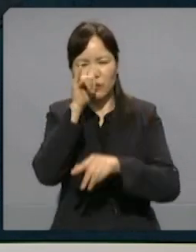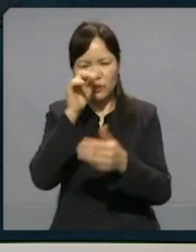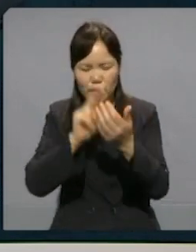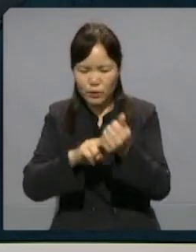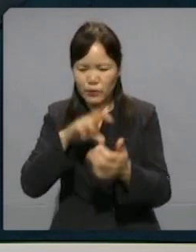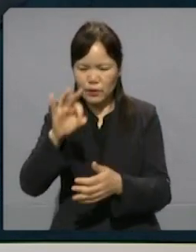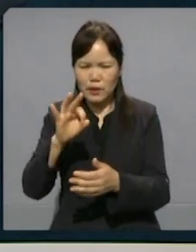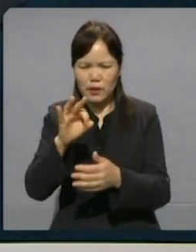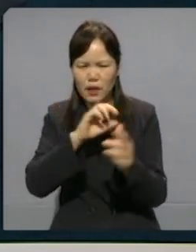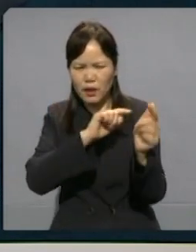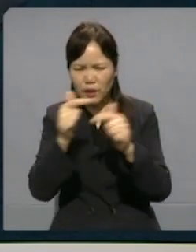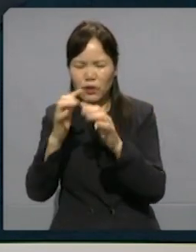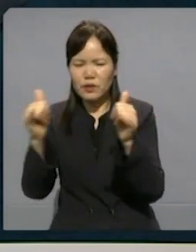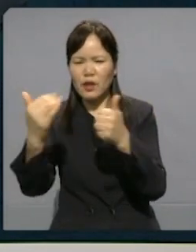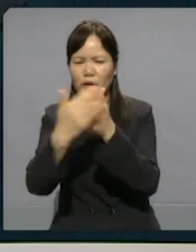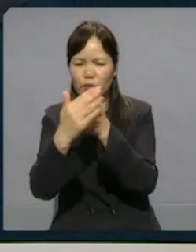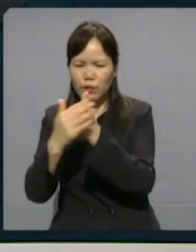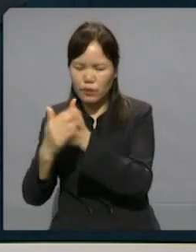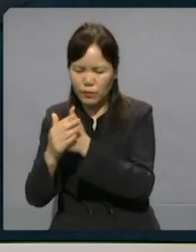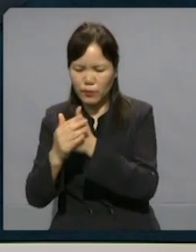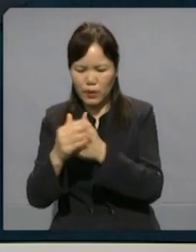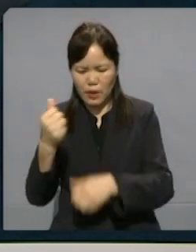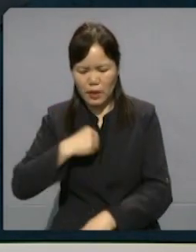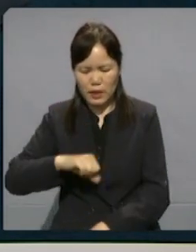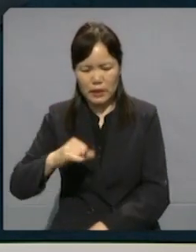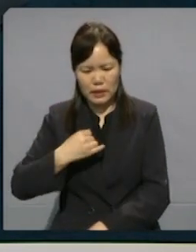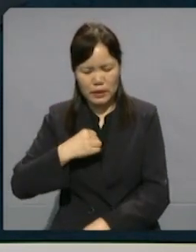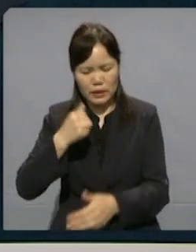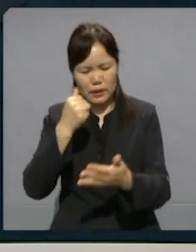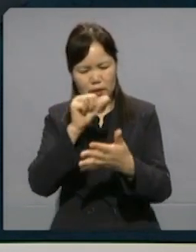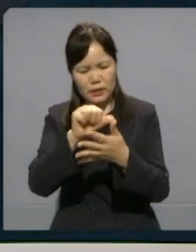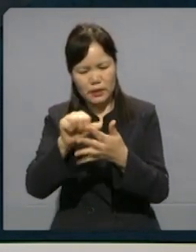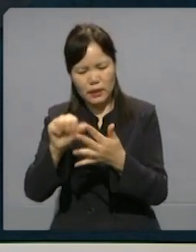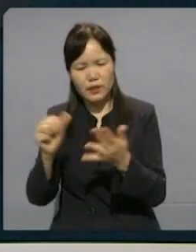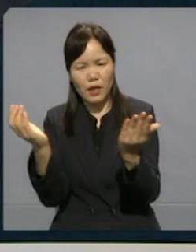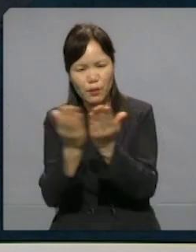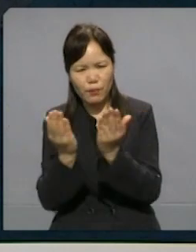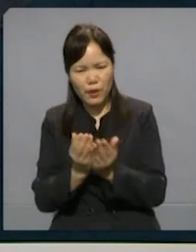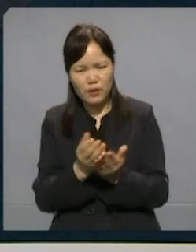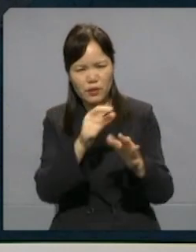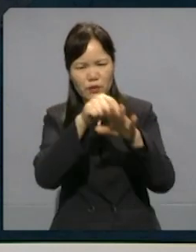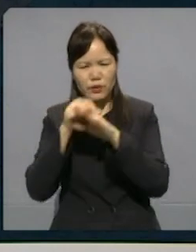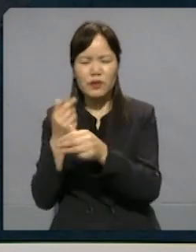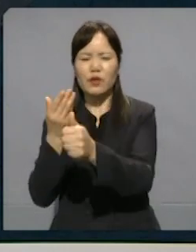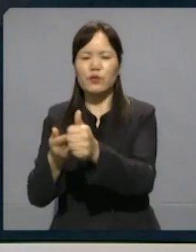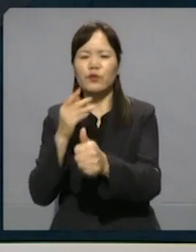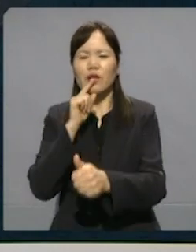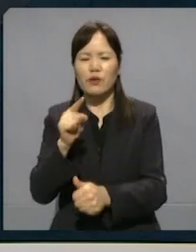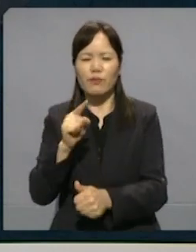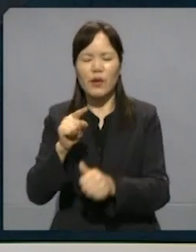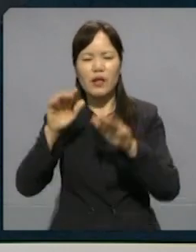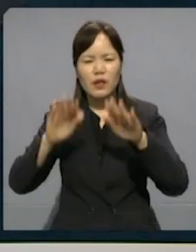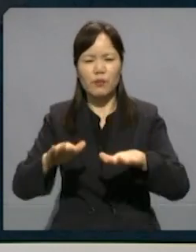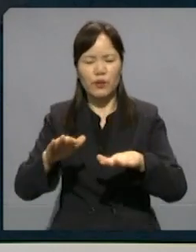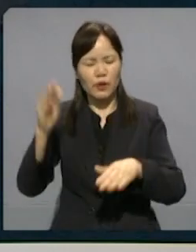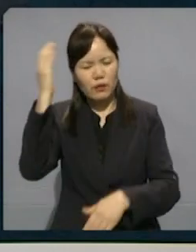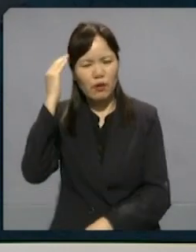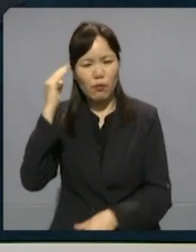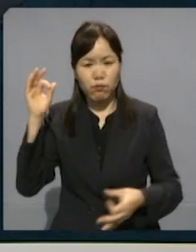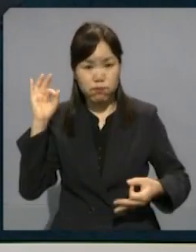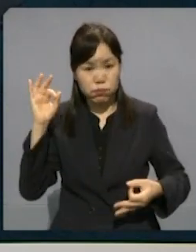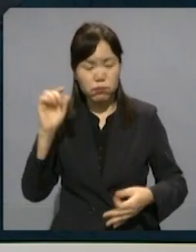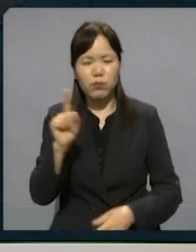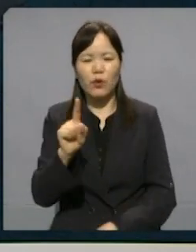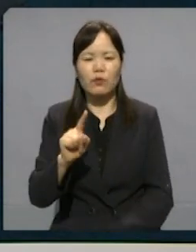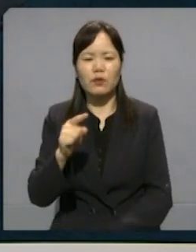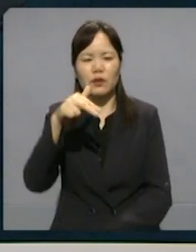여러 조력자의 도움받아 자녀별 맞춤형으로 이전했다는 전 씨의 뜨거운 부성의 의혹. 이번에도 대한민국 손 놓고 있을까?